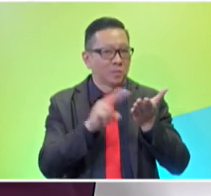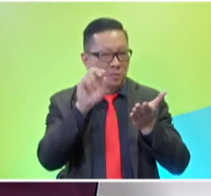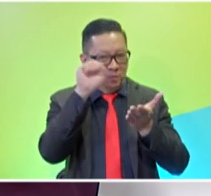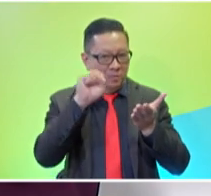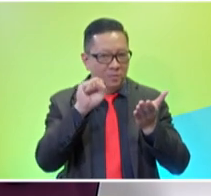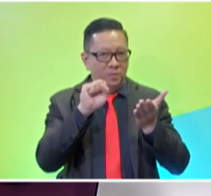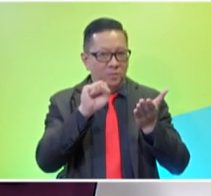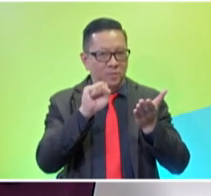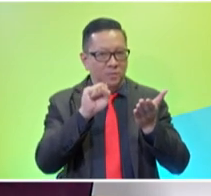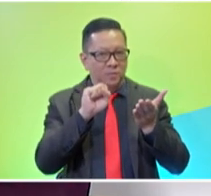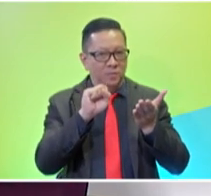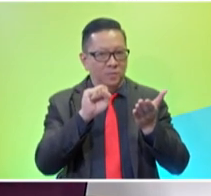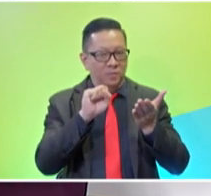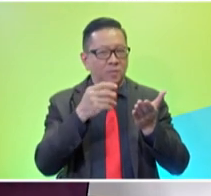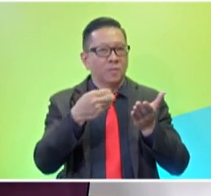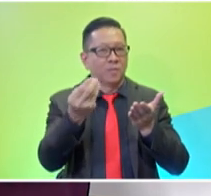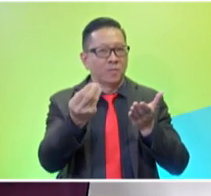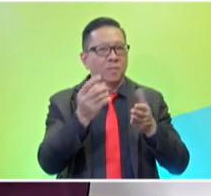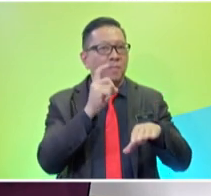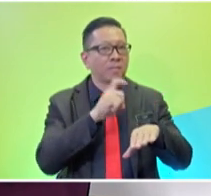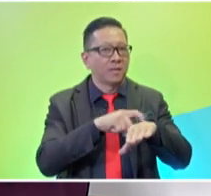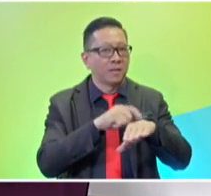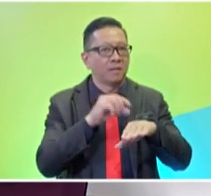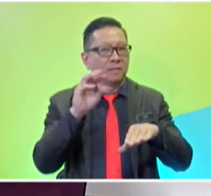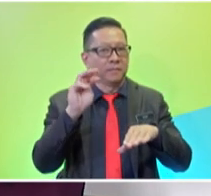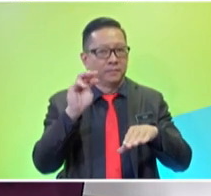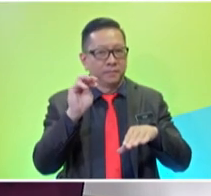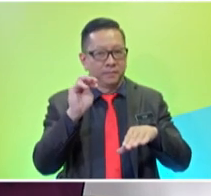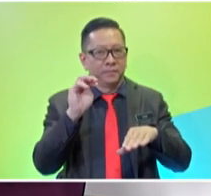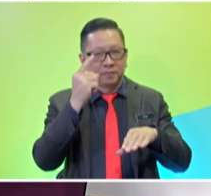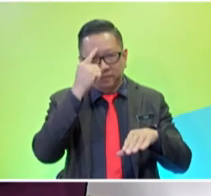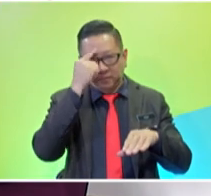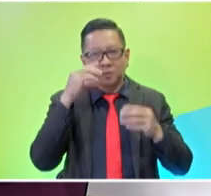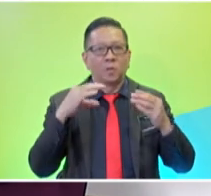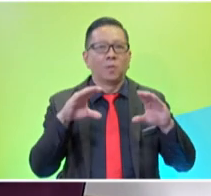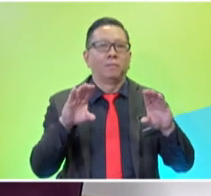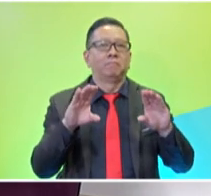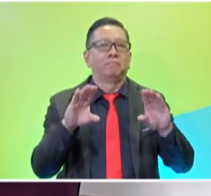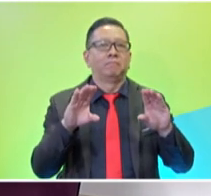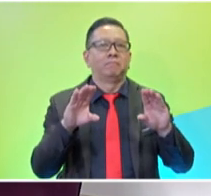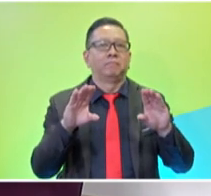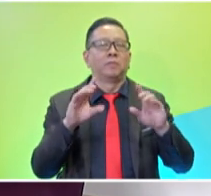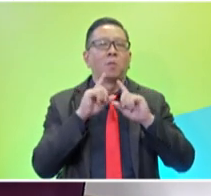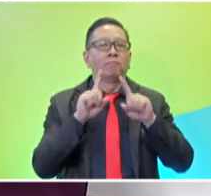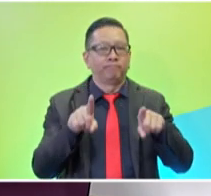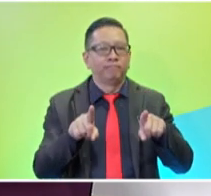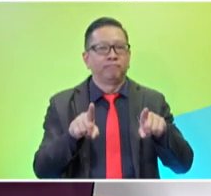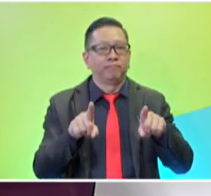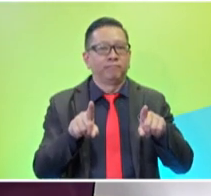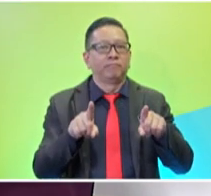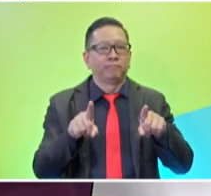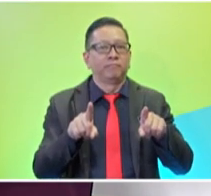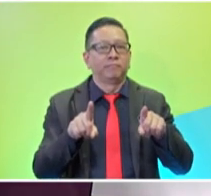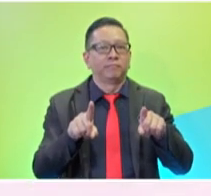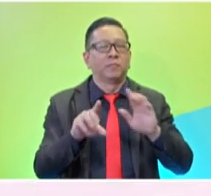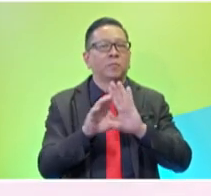lain kemudian saya akan bagi masuk kepada mulutmu dekat GM dan juga dekat rumah untuk coba selesaikan soal lain berikut persoalan contoh